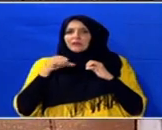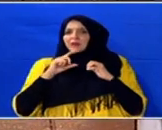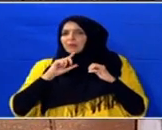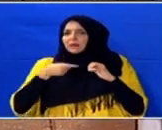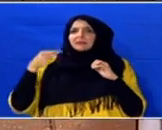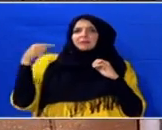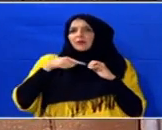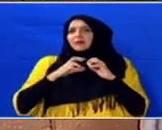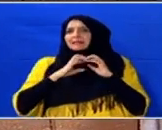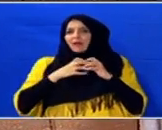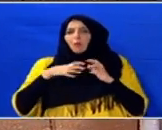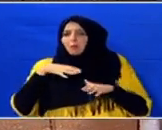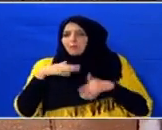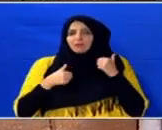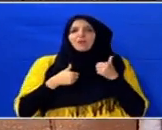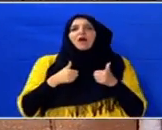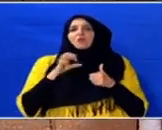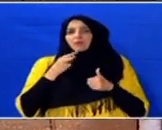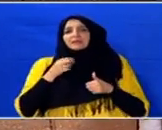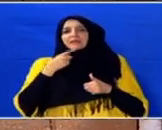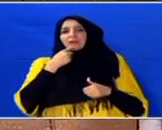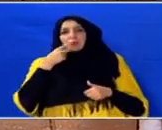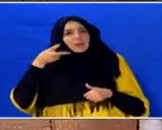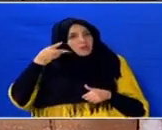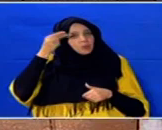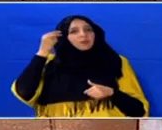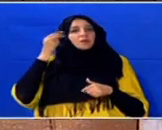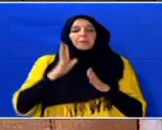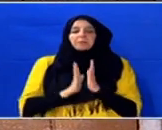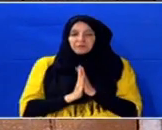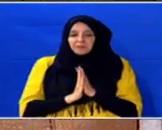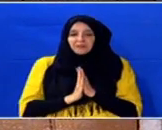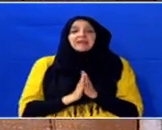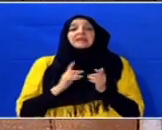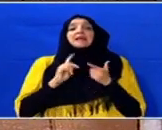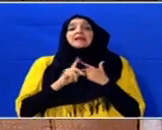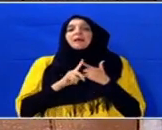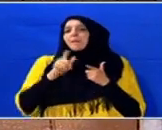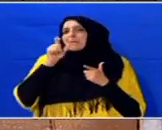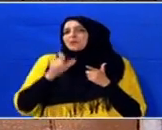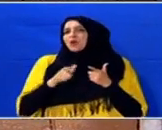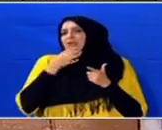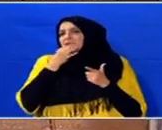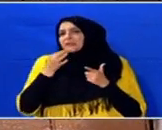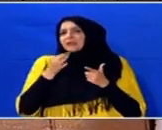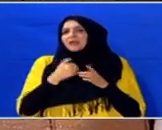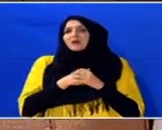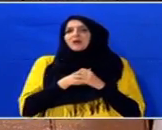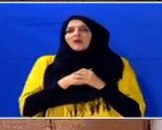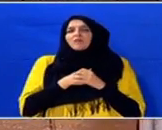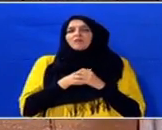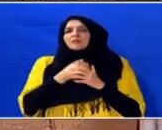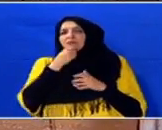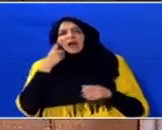التكليف. ولا يمكن للإنسان أن يدعي ضد